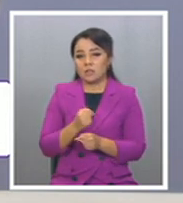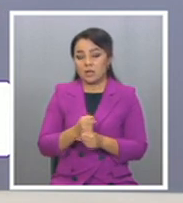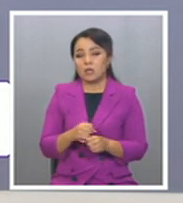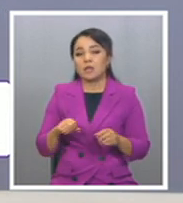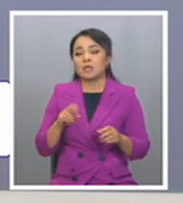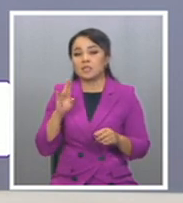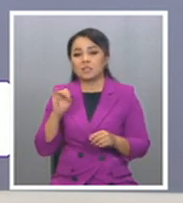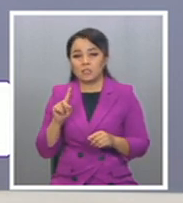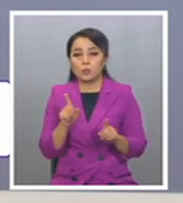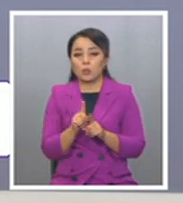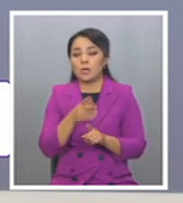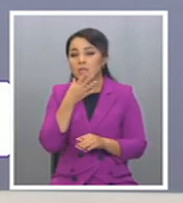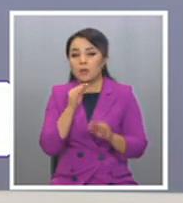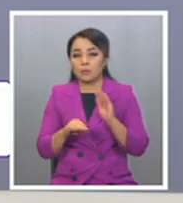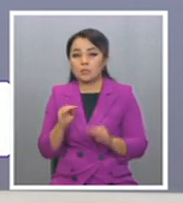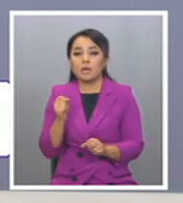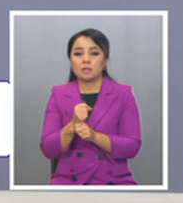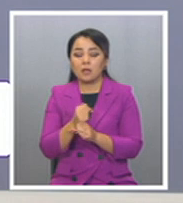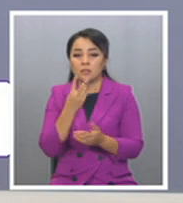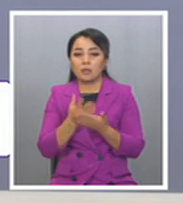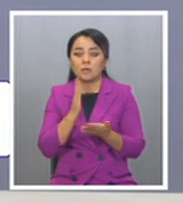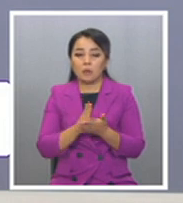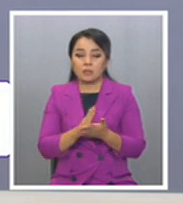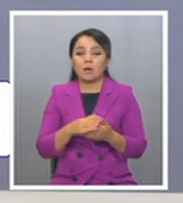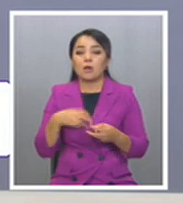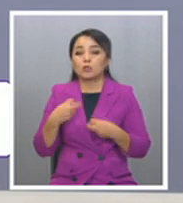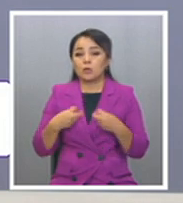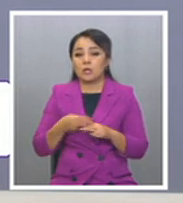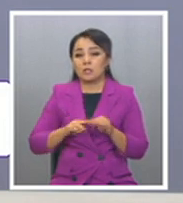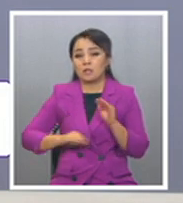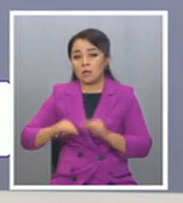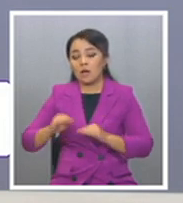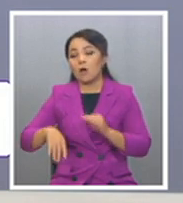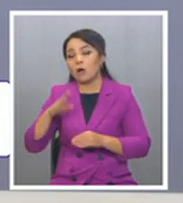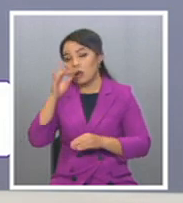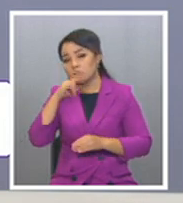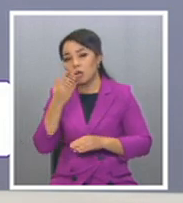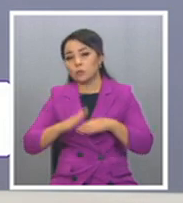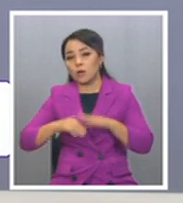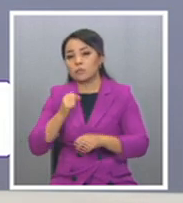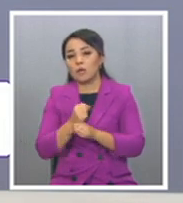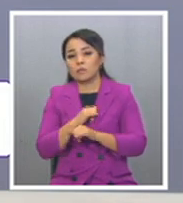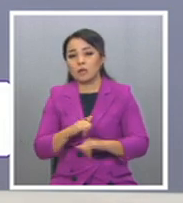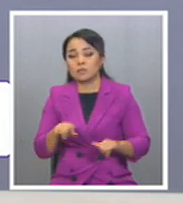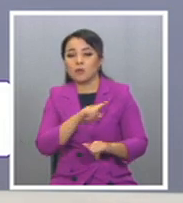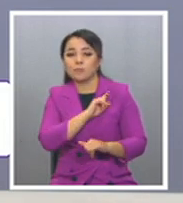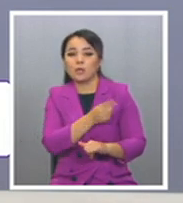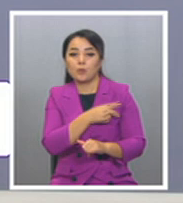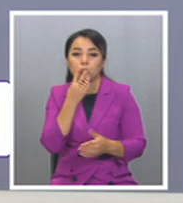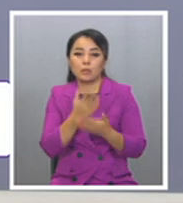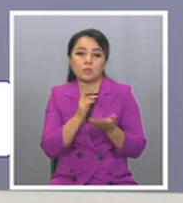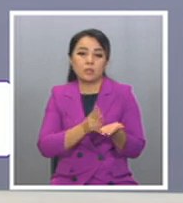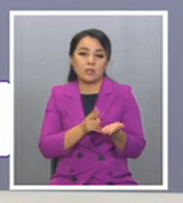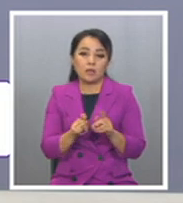киіздермен әсемдейтіндігі туралы айтқан. Және қазақтарда қолөнер мықты дамығандығының дәлел